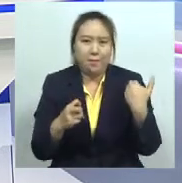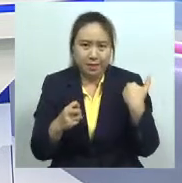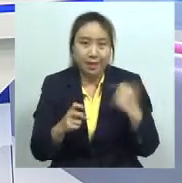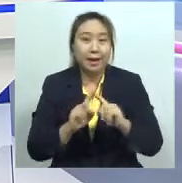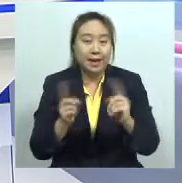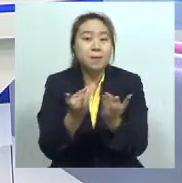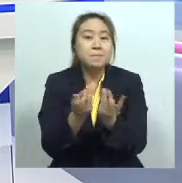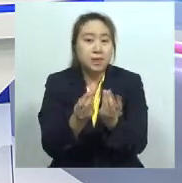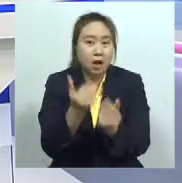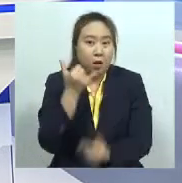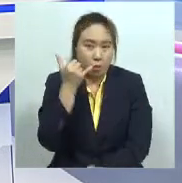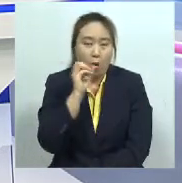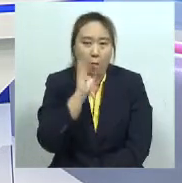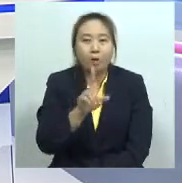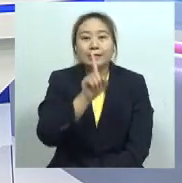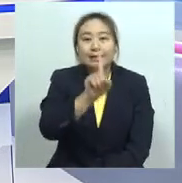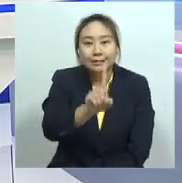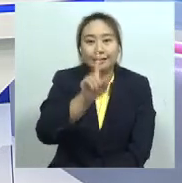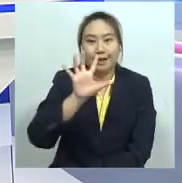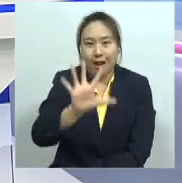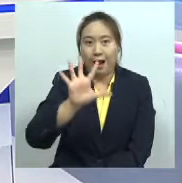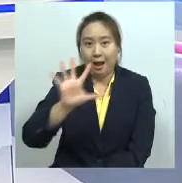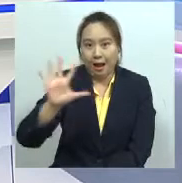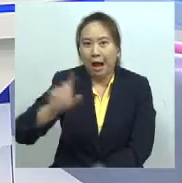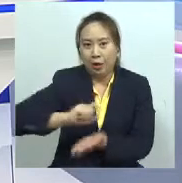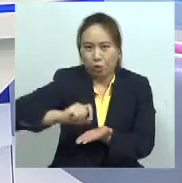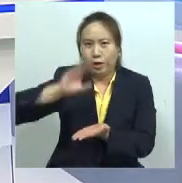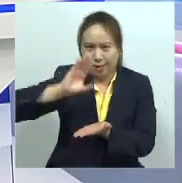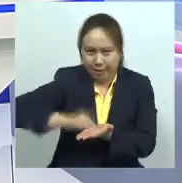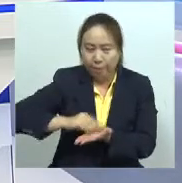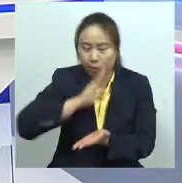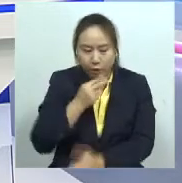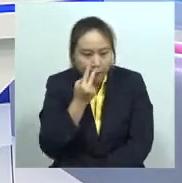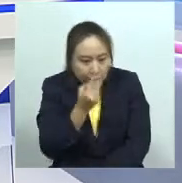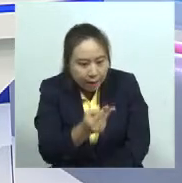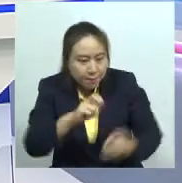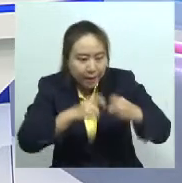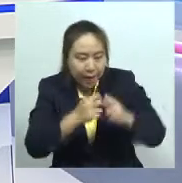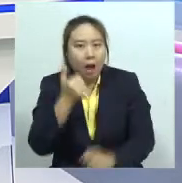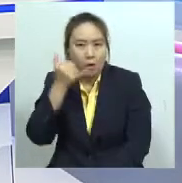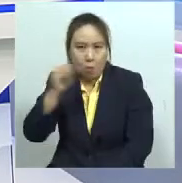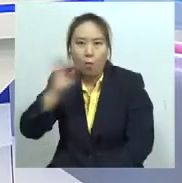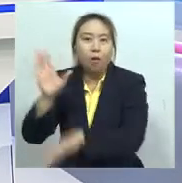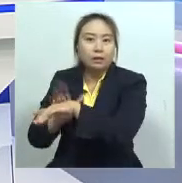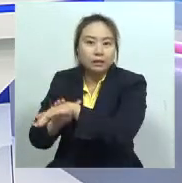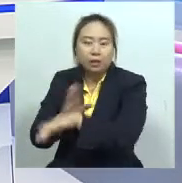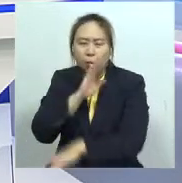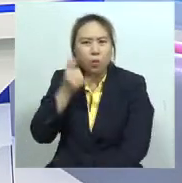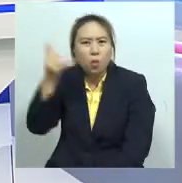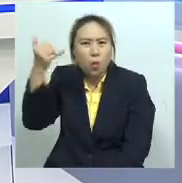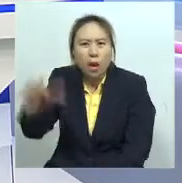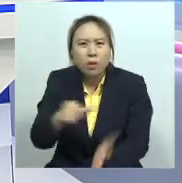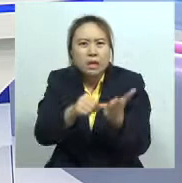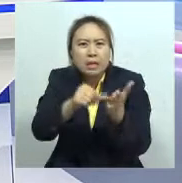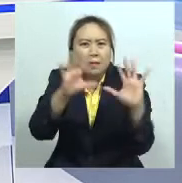อกไปหมายเลขโทรศัพท์นะคะ1555จดเอาไว้ถ้าเจอก็โทรไปแจ้งถ้าแจ้งแล้วยังไม่มีการลงไปดำเนินการแก้ไข